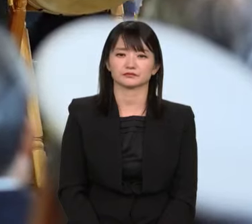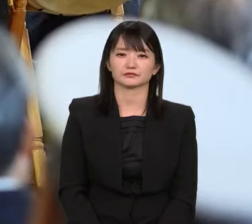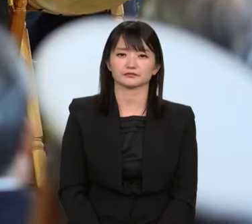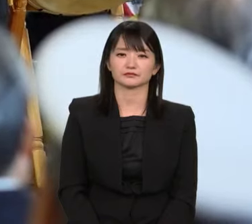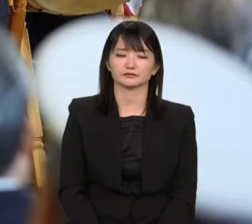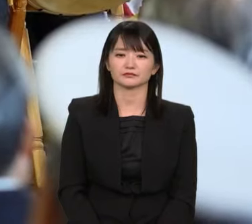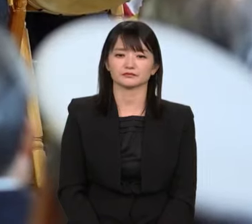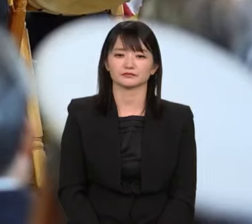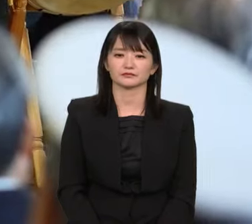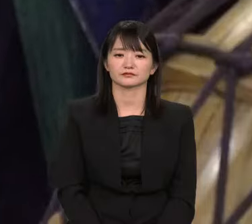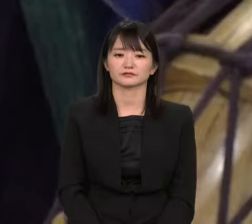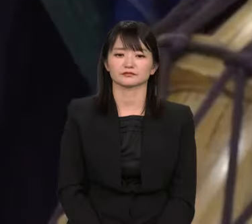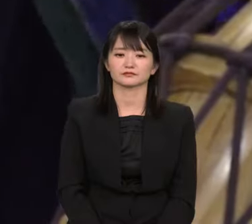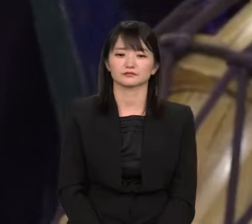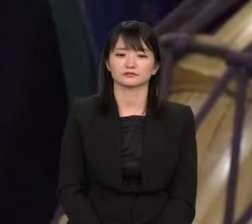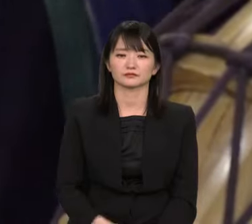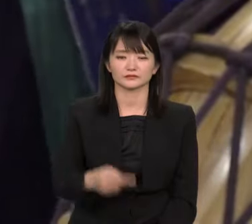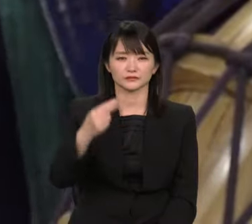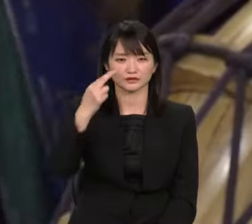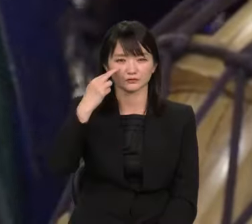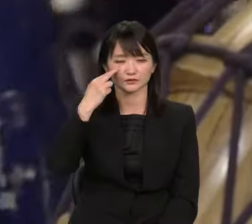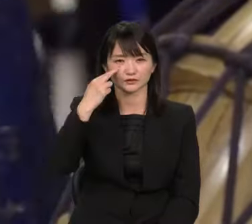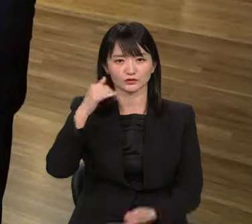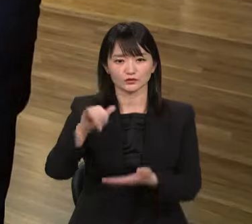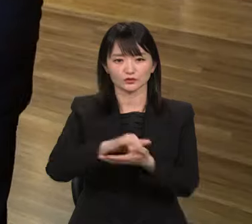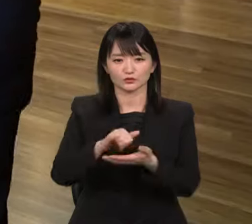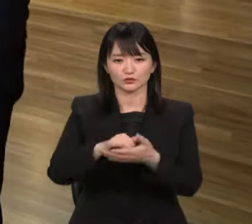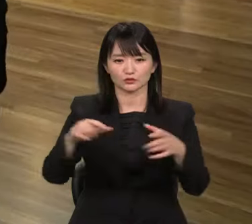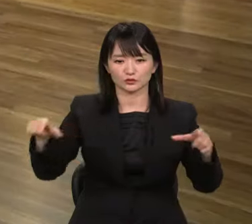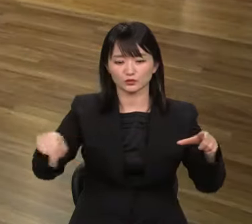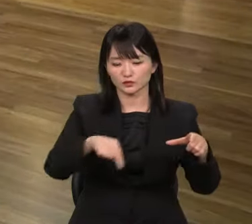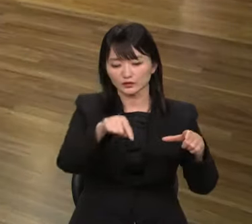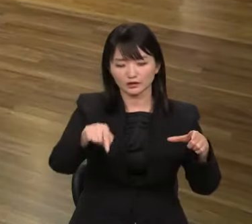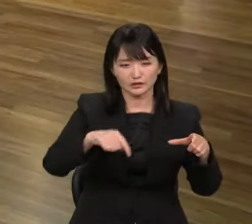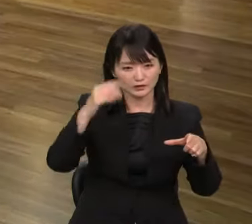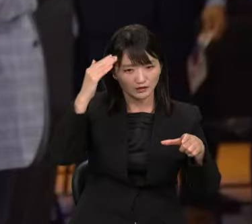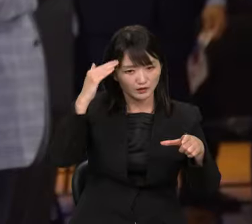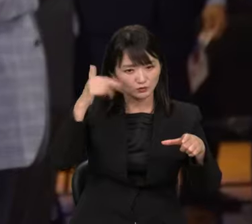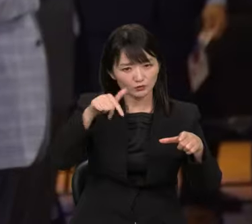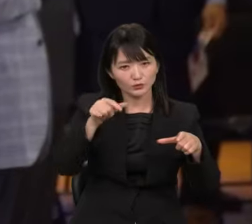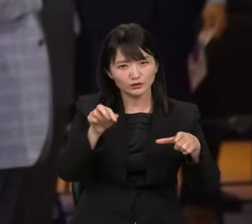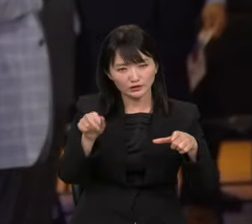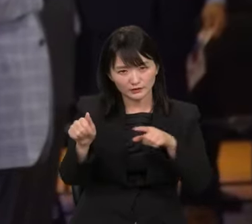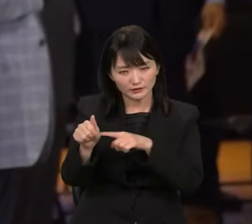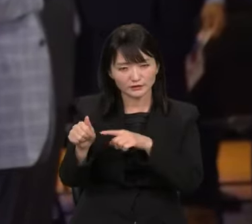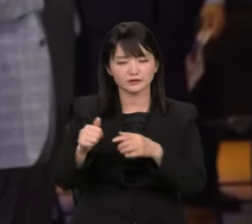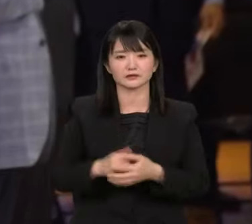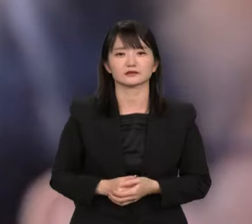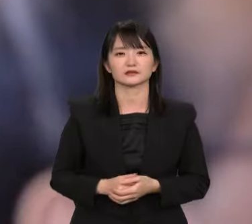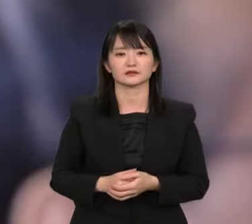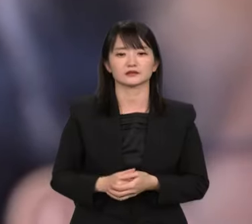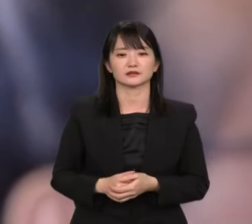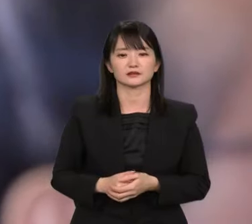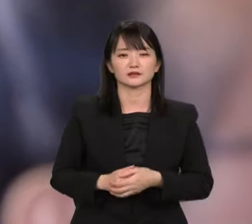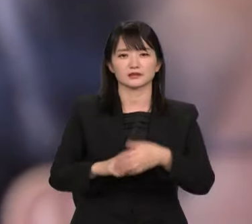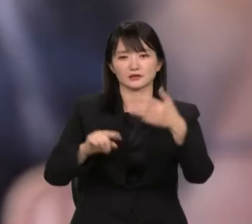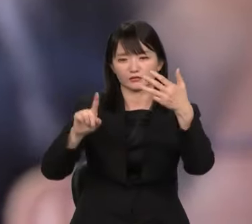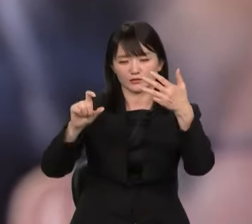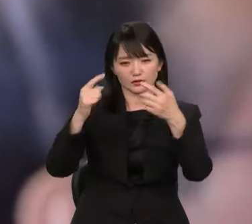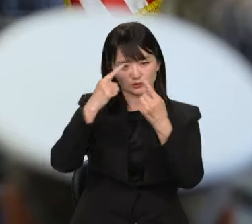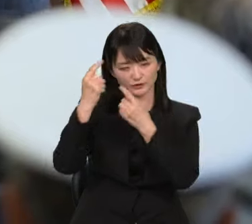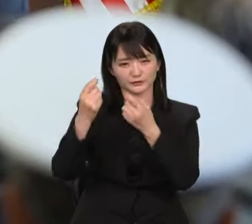주 뉴욕 총영사관이 현지 시간으로 지난 8월 15일 한인 교민들과 함께 미국 뉴욕에서 주최한 광복절